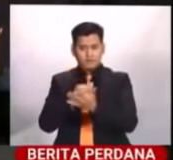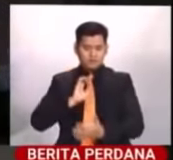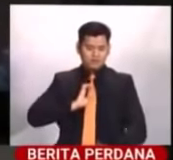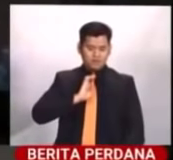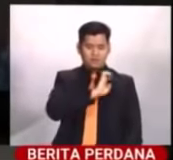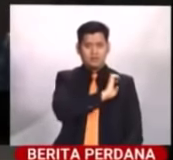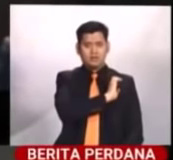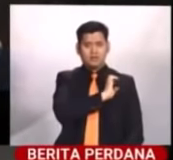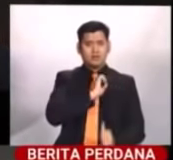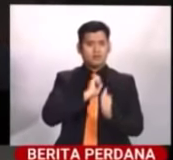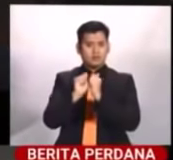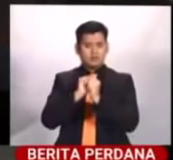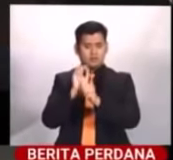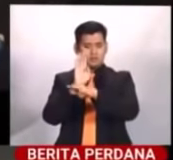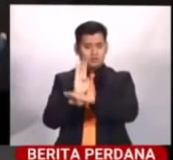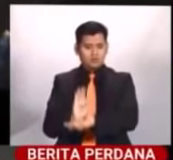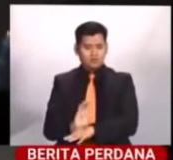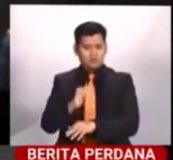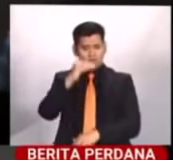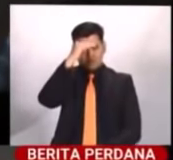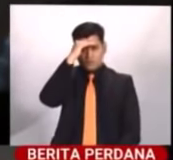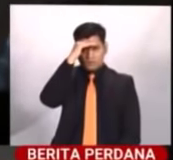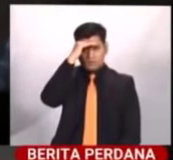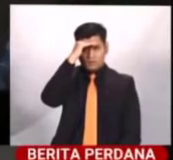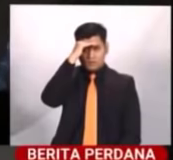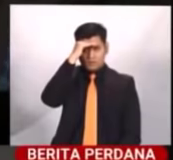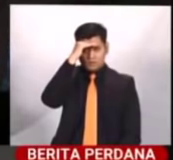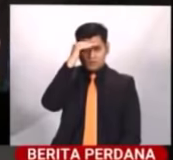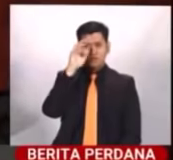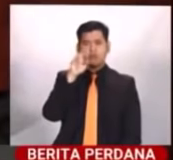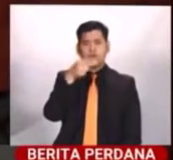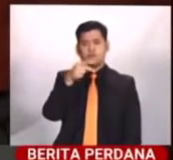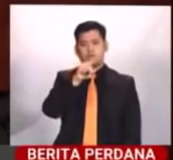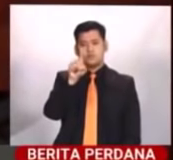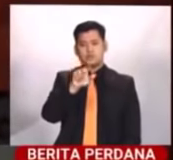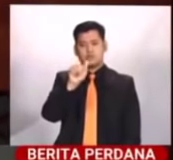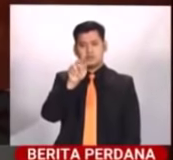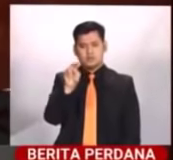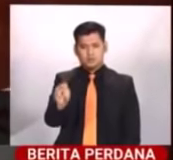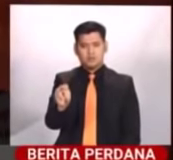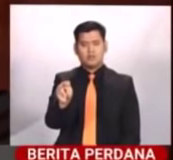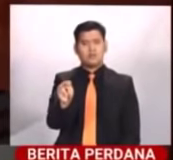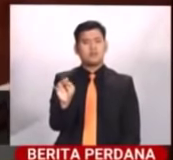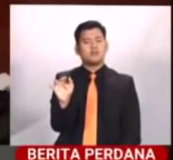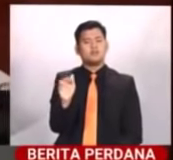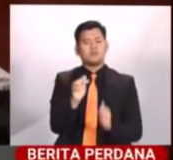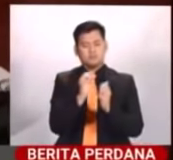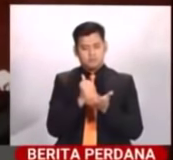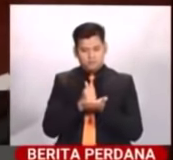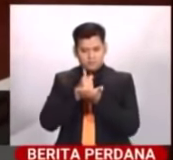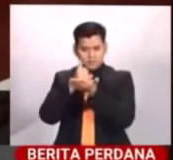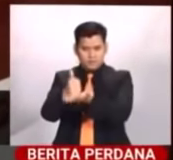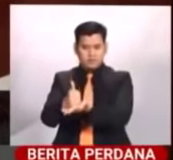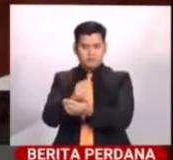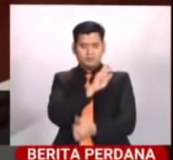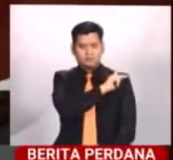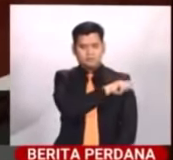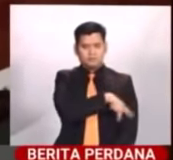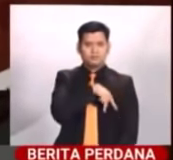Belia dan Sukan Kebudayaan dan Warisan Johor Muhammad Kuzan Abu Bakar yang tidak ketinggalan menghulurkan sumbangan peribadi.